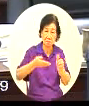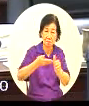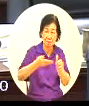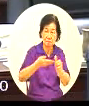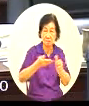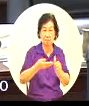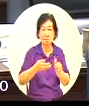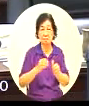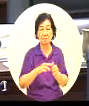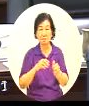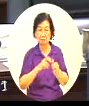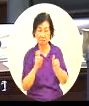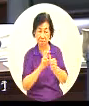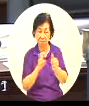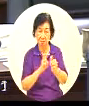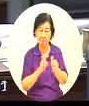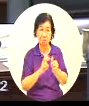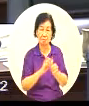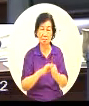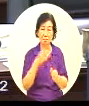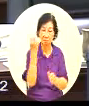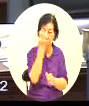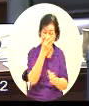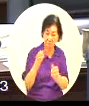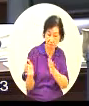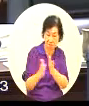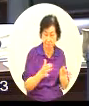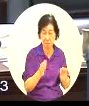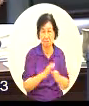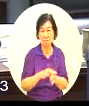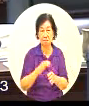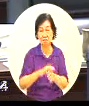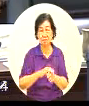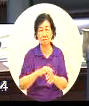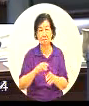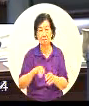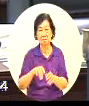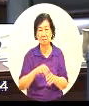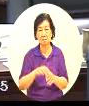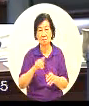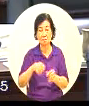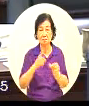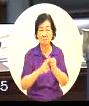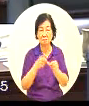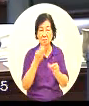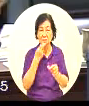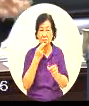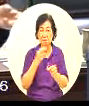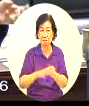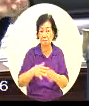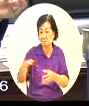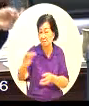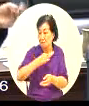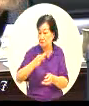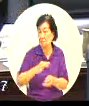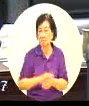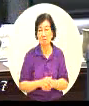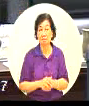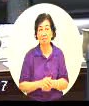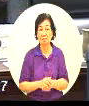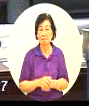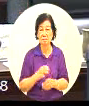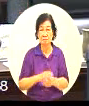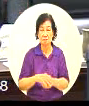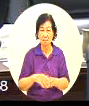我拜托蔡局长吼，有去还是市长家来甲中央编这条钱。啊！无水有大部分水拢交